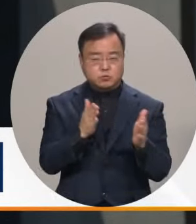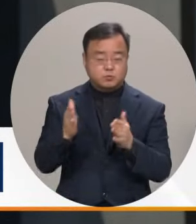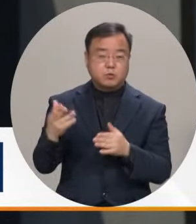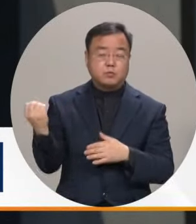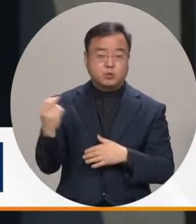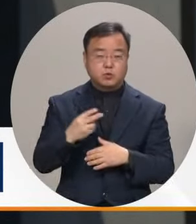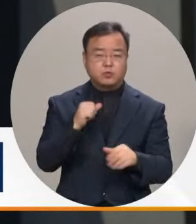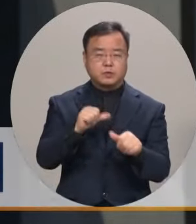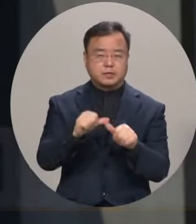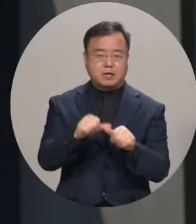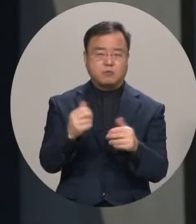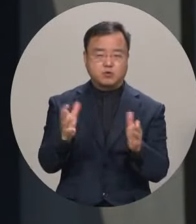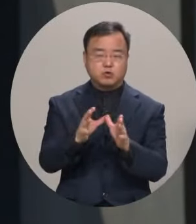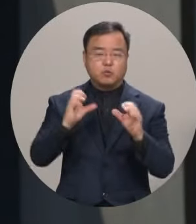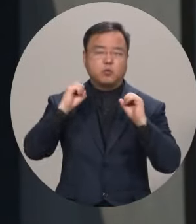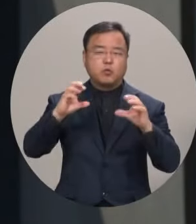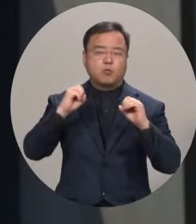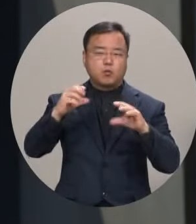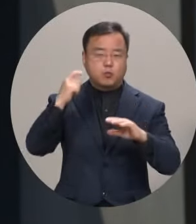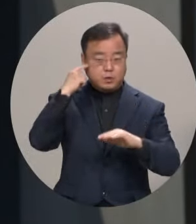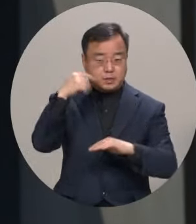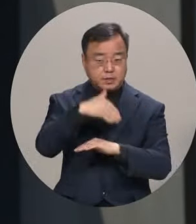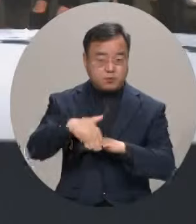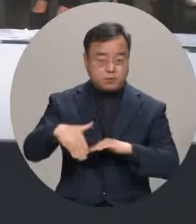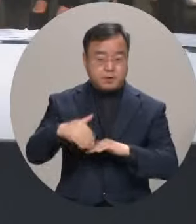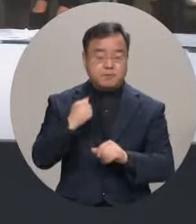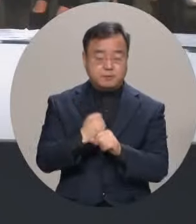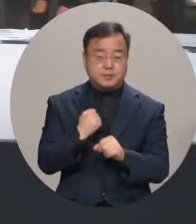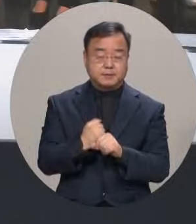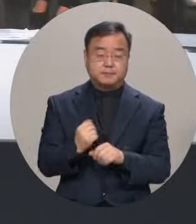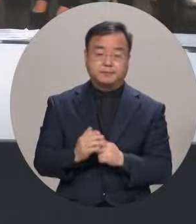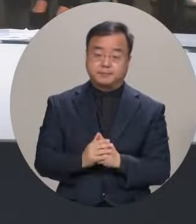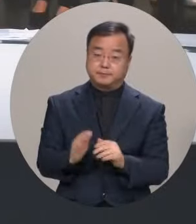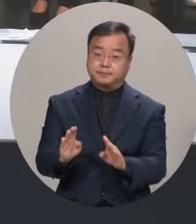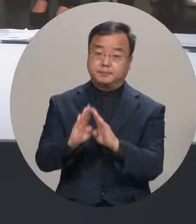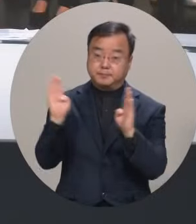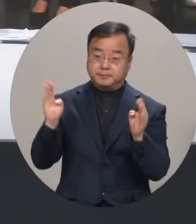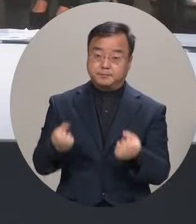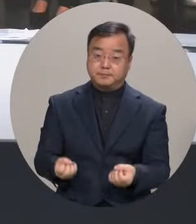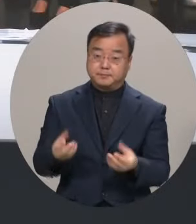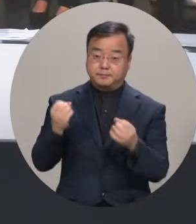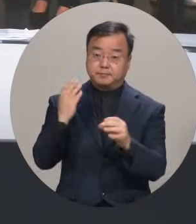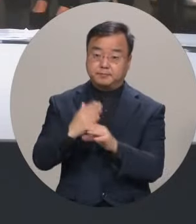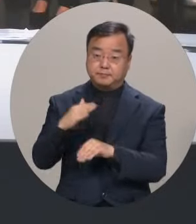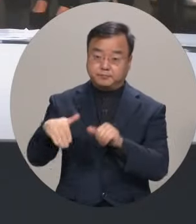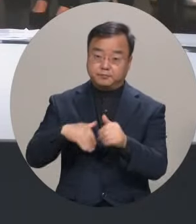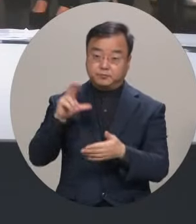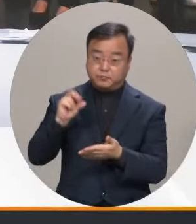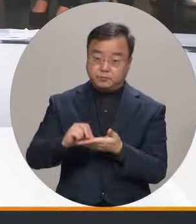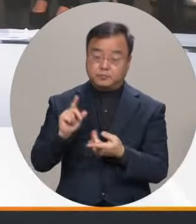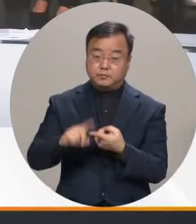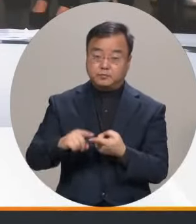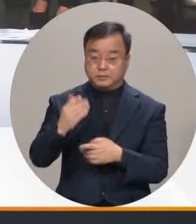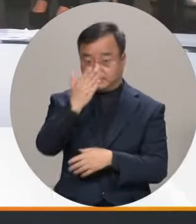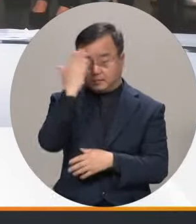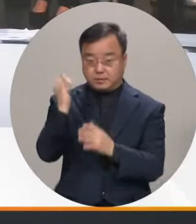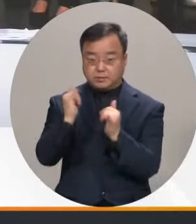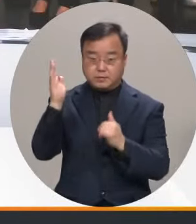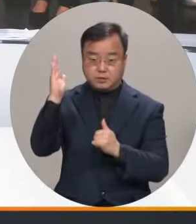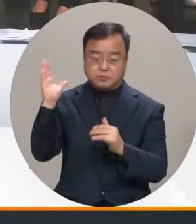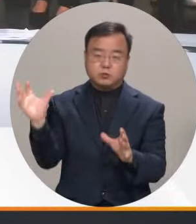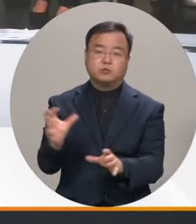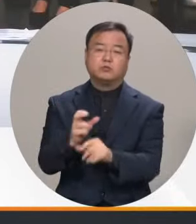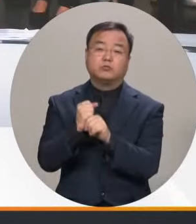자문단을 알리는 계기를 만들고자 합니다 네이 발대식에서 환경 문제에 대한 우리 청년 세대 의견을 듣는